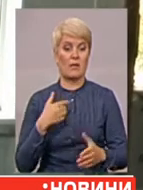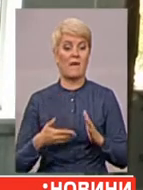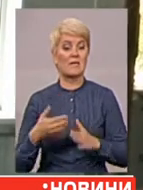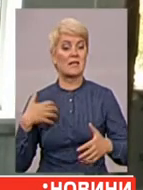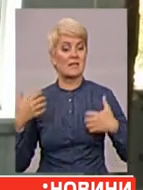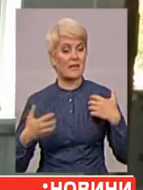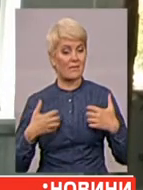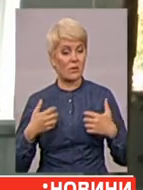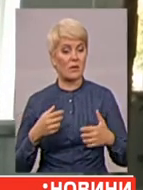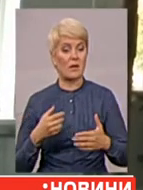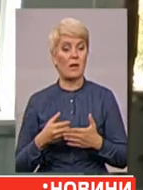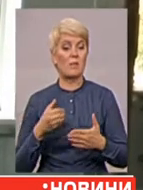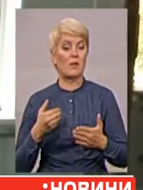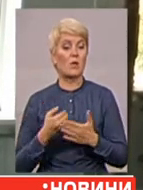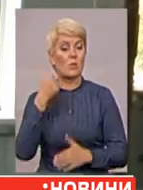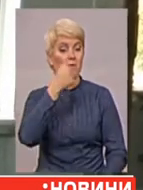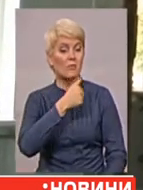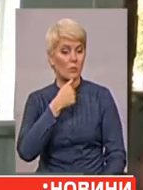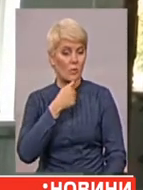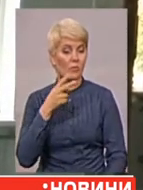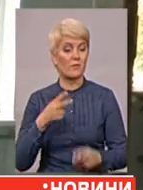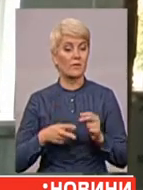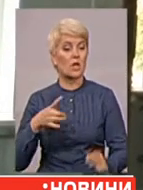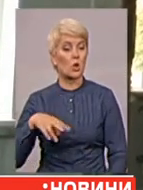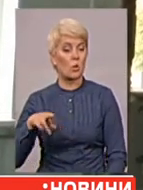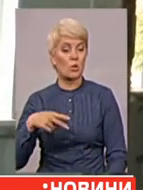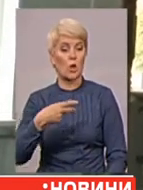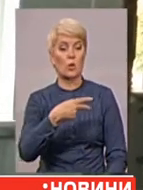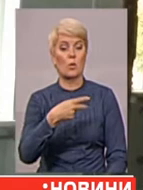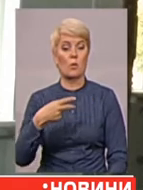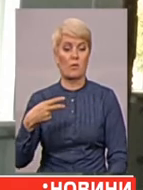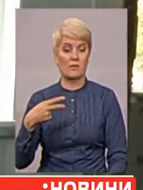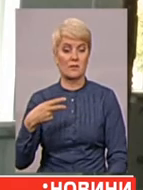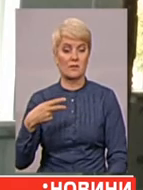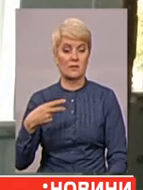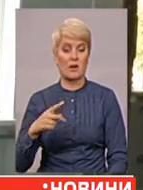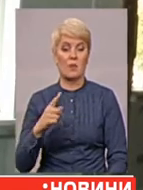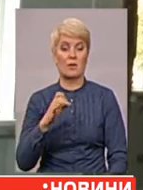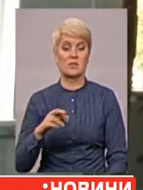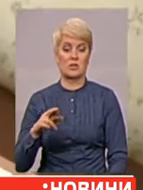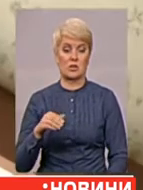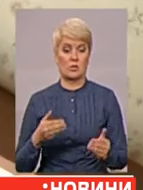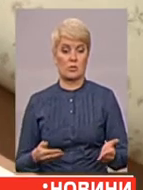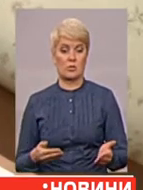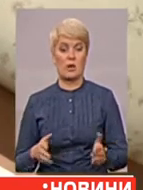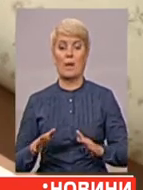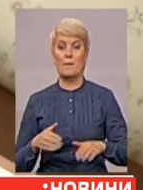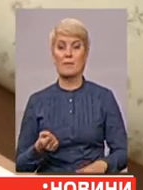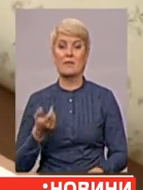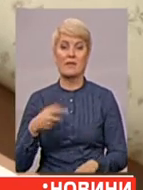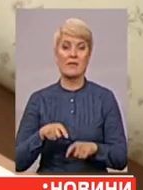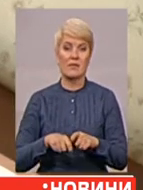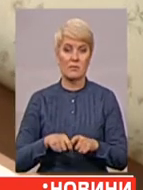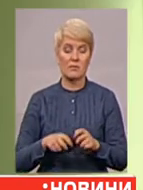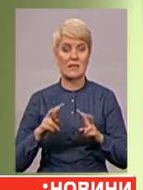були в кінці, перед самим Новим роком, в кінці грудня на другому поверсі і на початку січня ось тут. Після низки